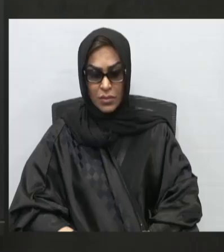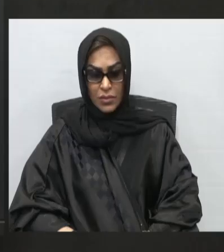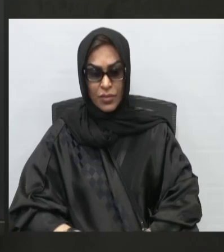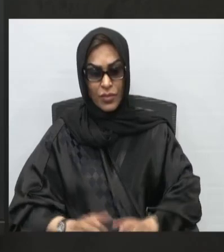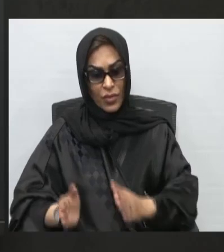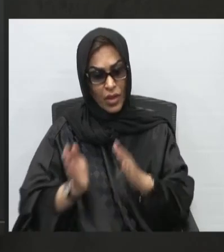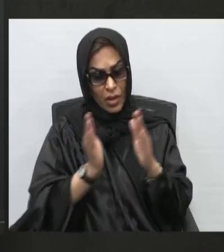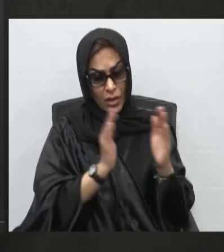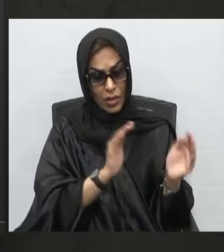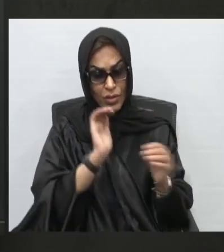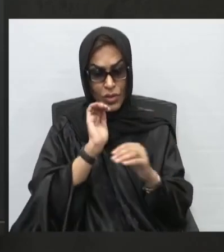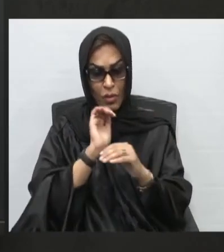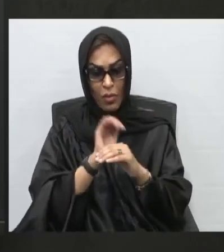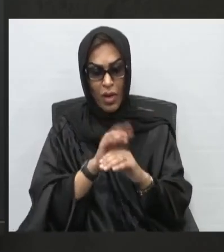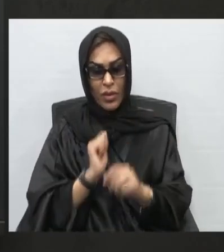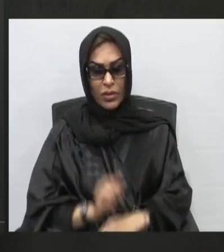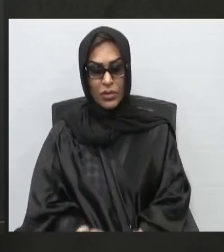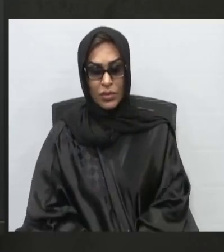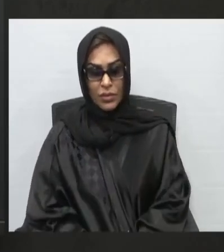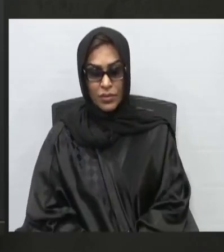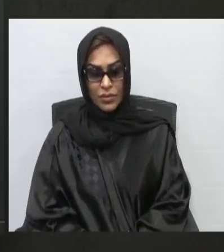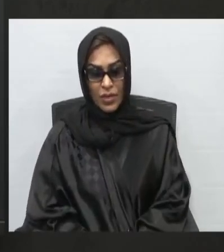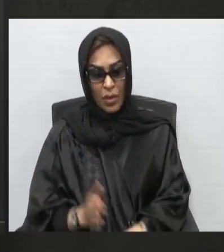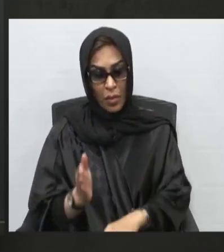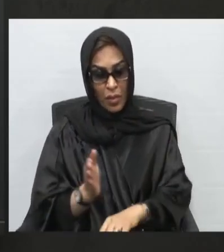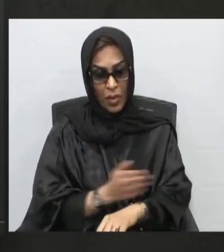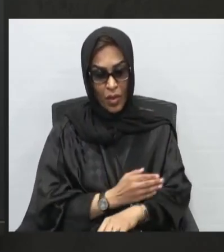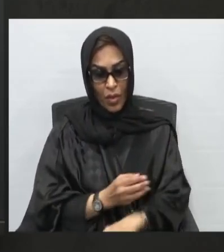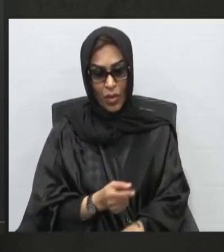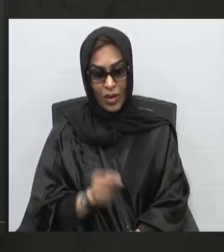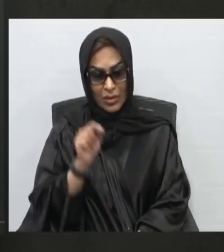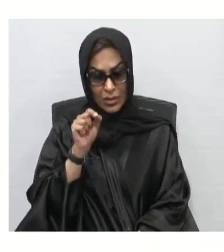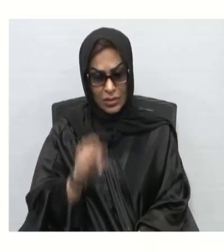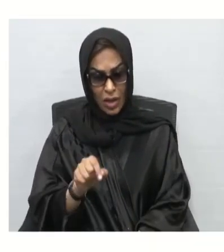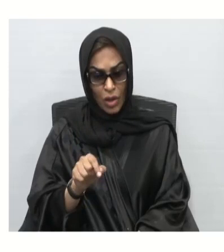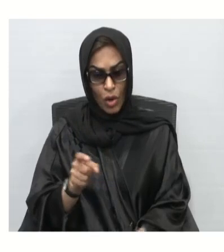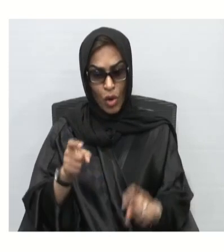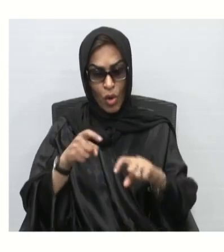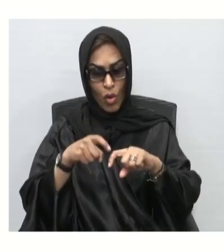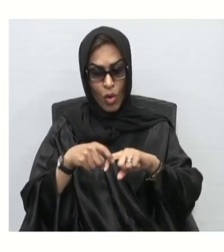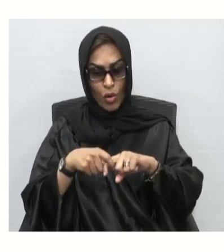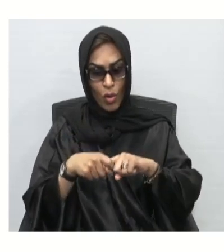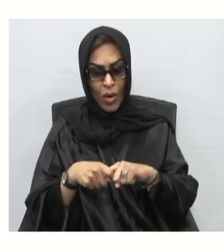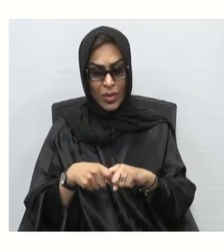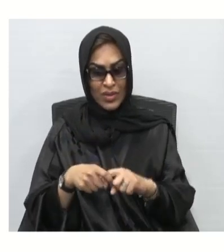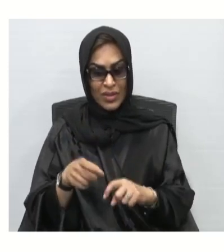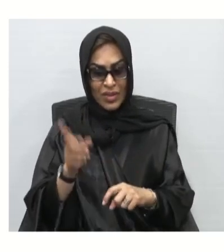ايضا لدينا بعض الارشادات تجنب النقر على الروابط التي تراها في الرسائل